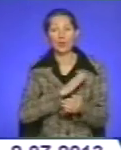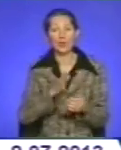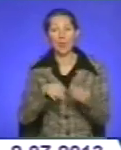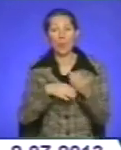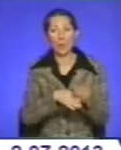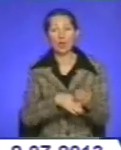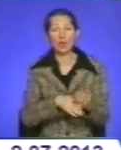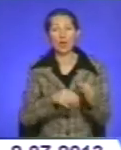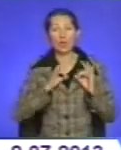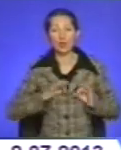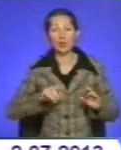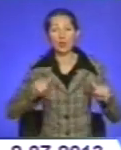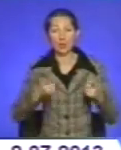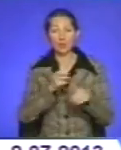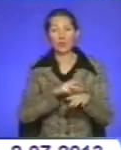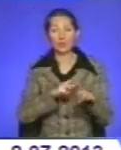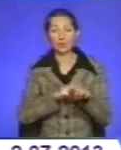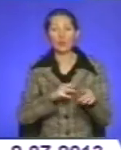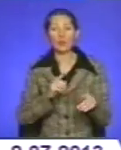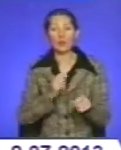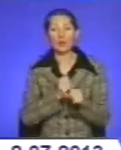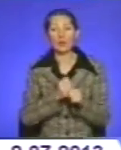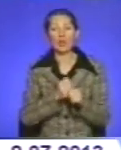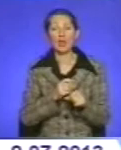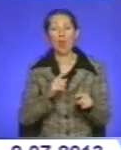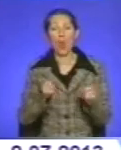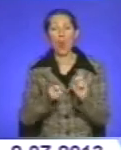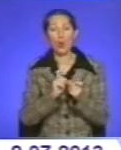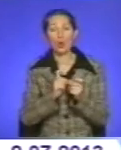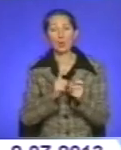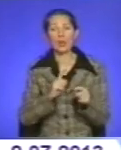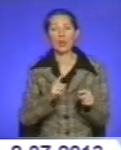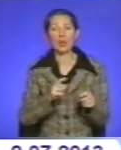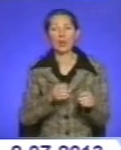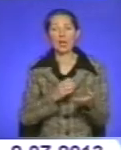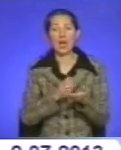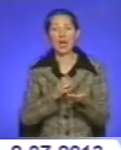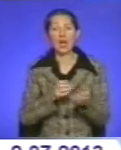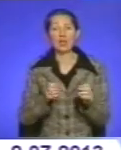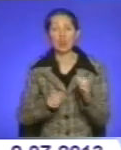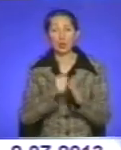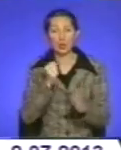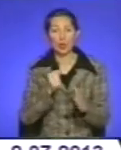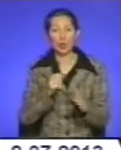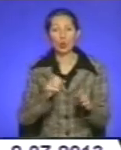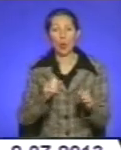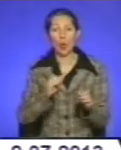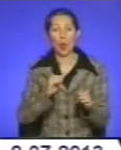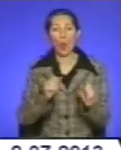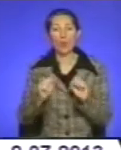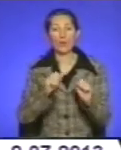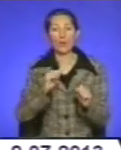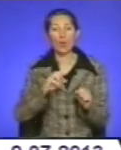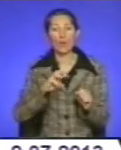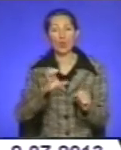оперативники управління боротьби з економічною злочинністю УМВС спільно з співробітниками слідчого управління УМВС України в Тернопільській області. Станом на